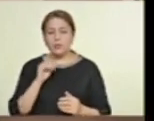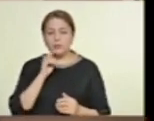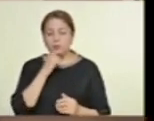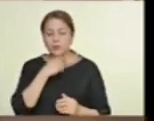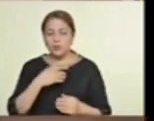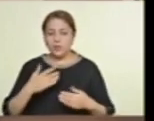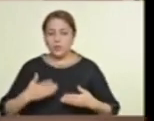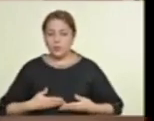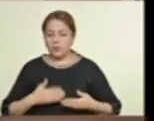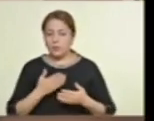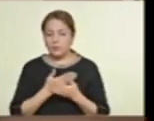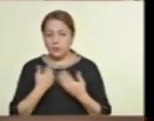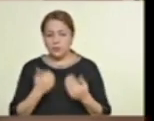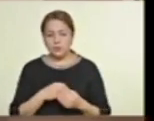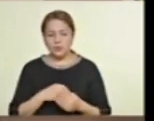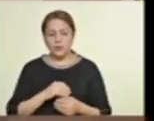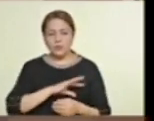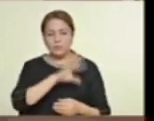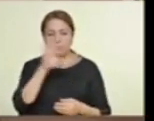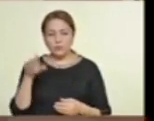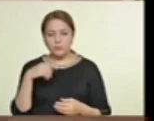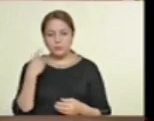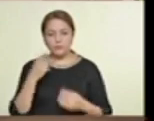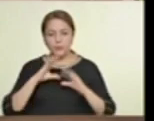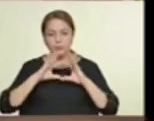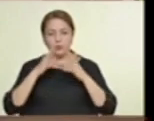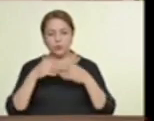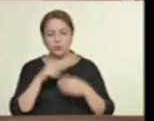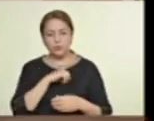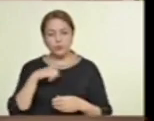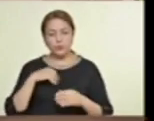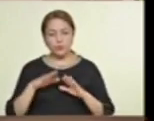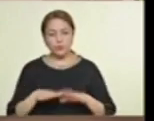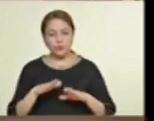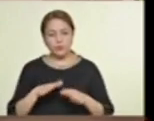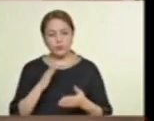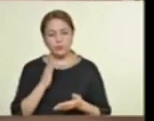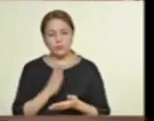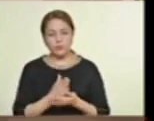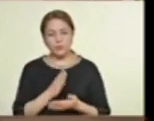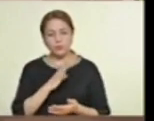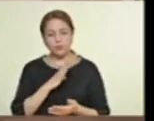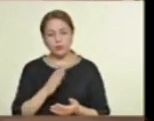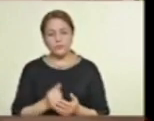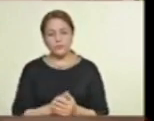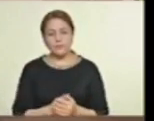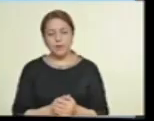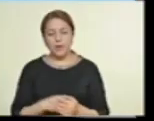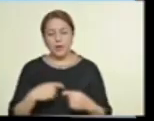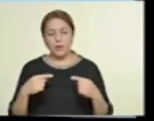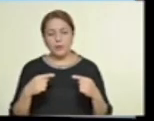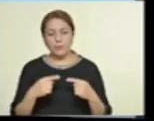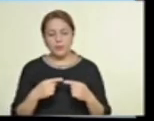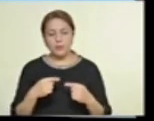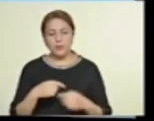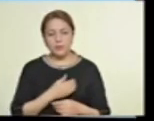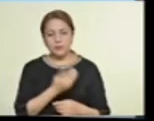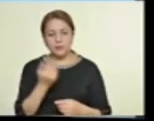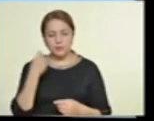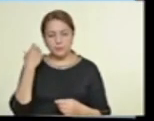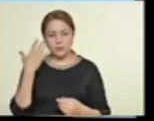balki butun bir dunyoda o'z o'rinlariga ega bo'la boshladi. Albatta, sizga